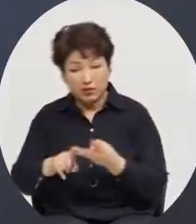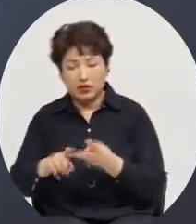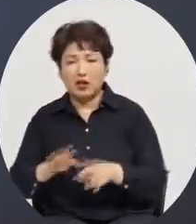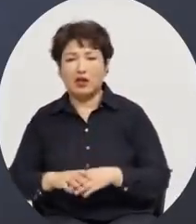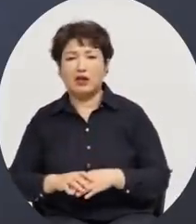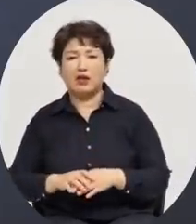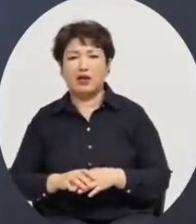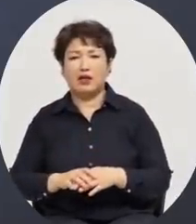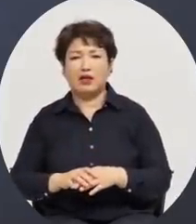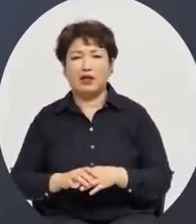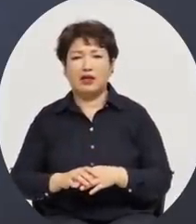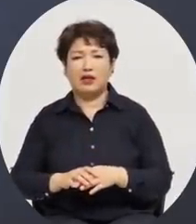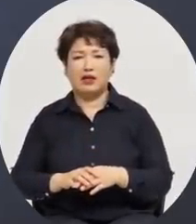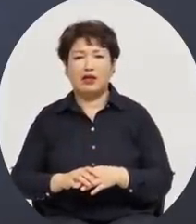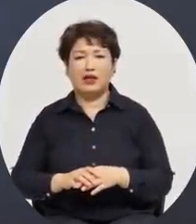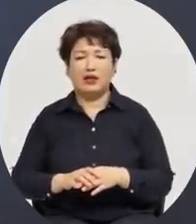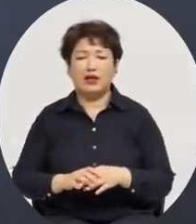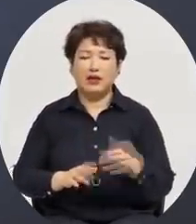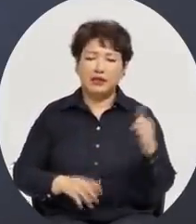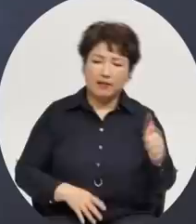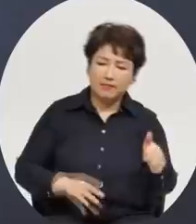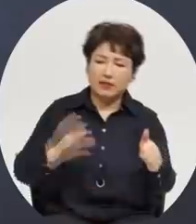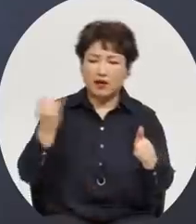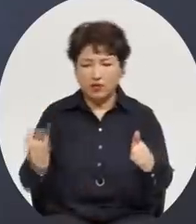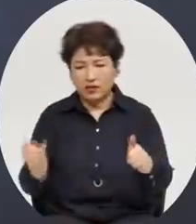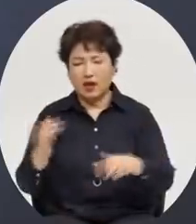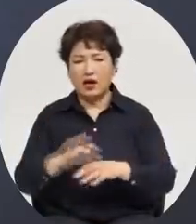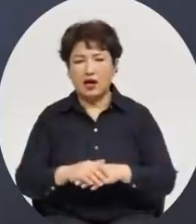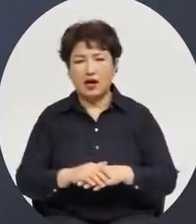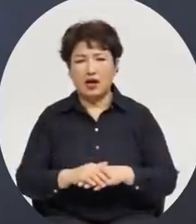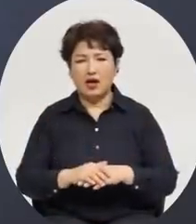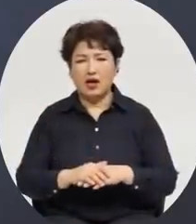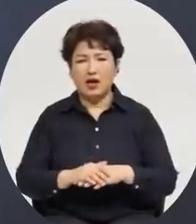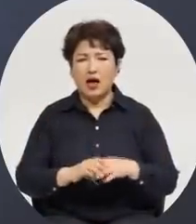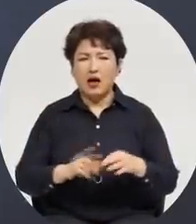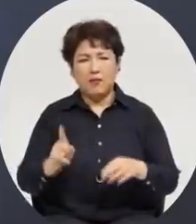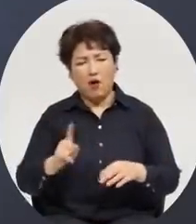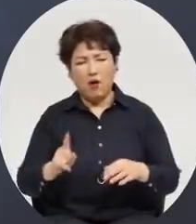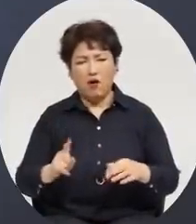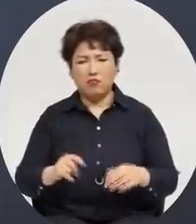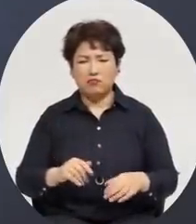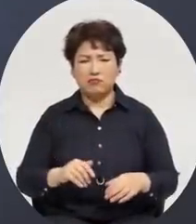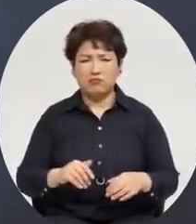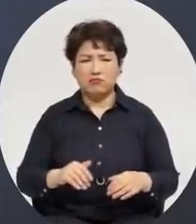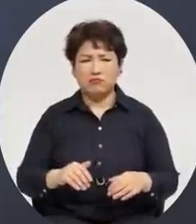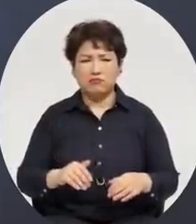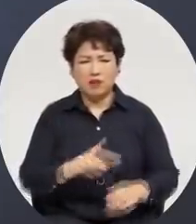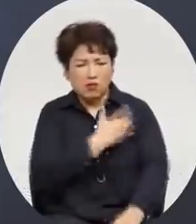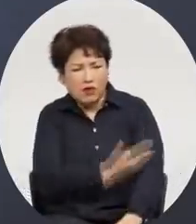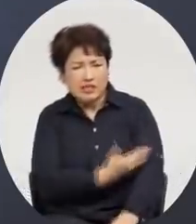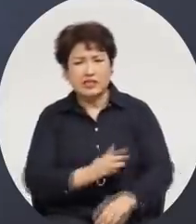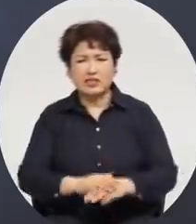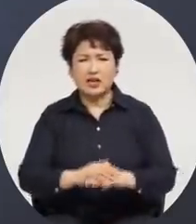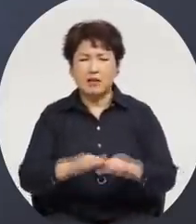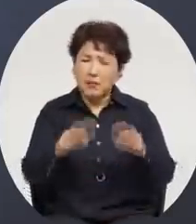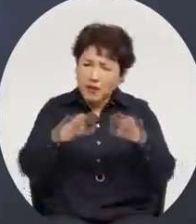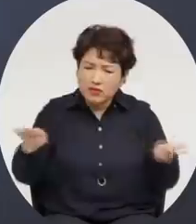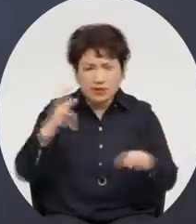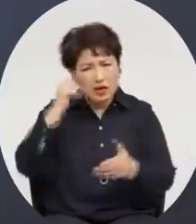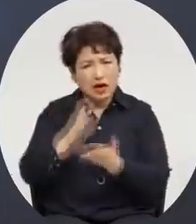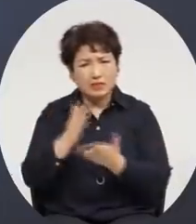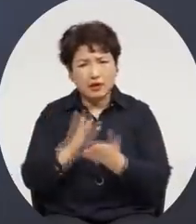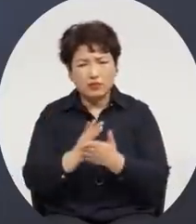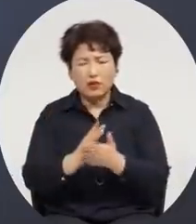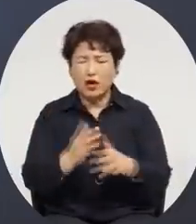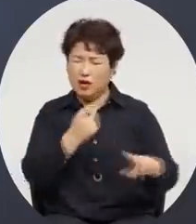무조건 이건 뭐 남녀간에 여자가 뭐 이런 생각하지 말고 이 사람하고 살려면 무조건 네